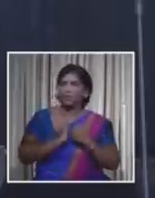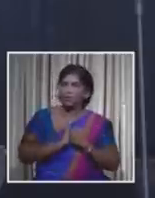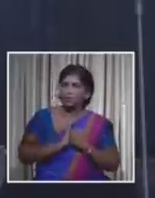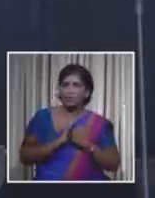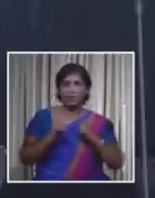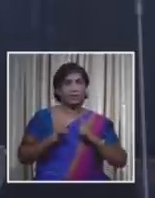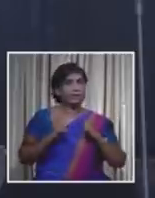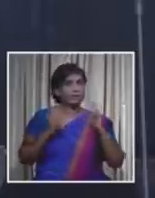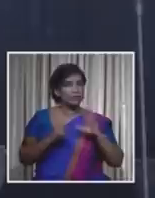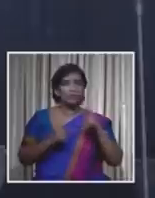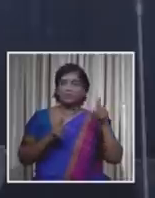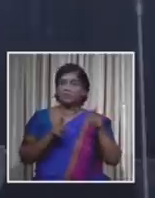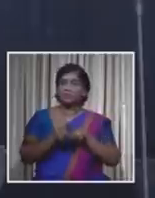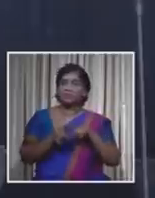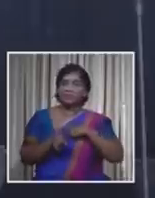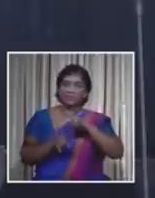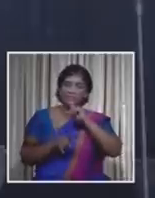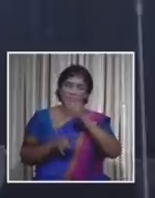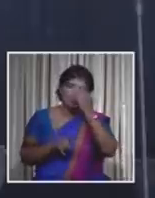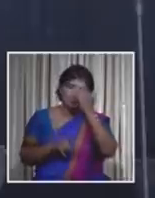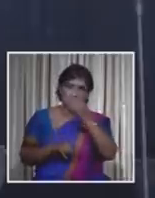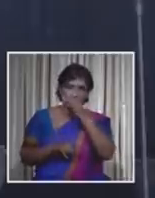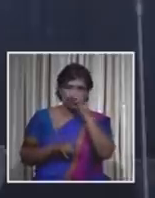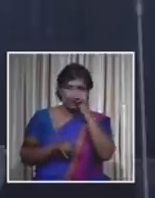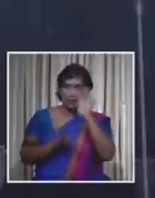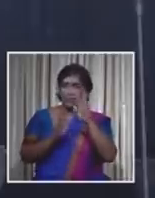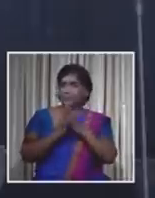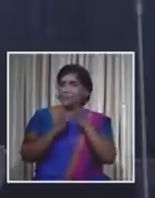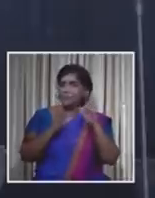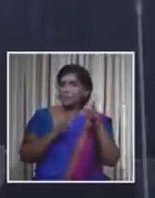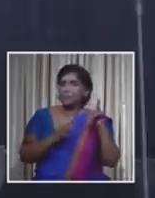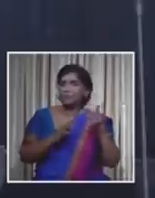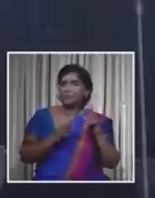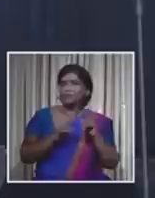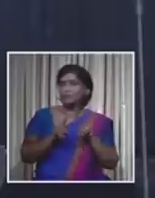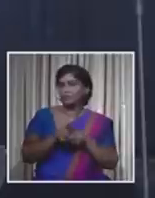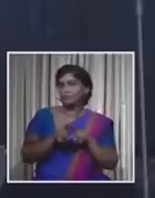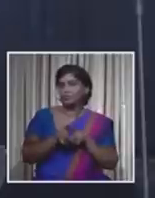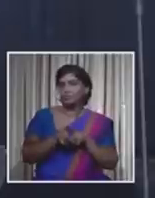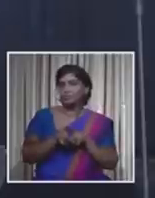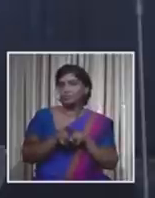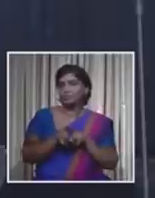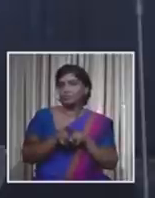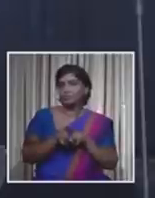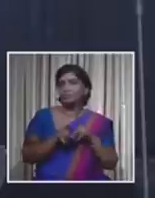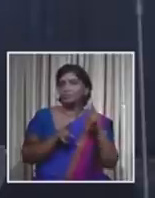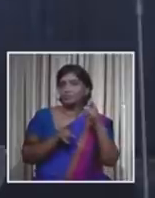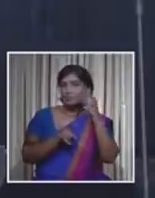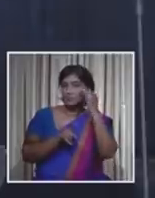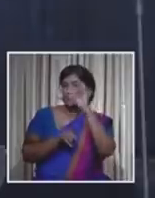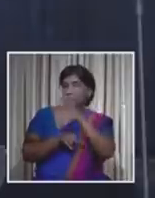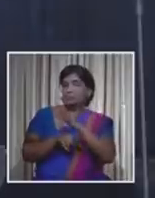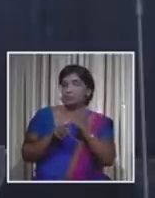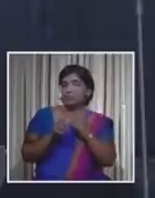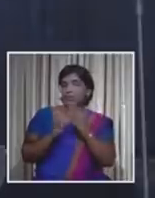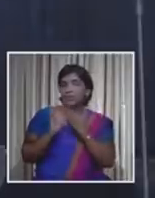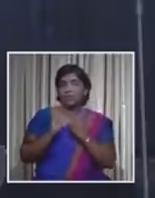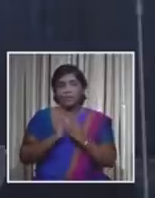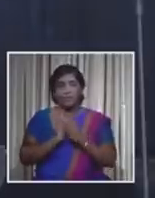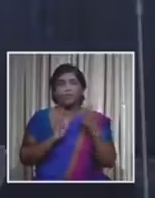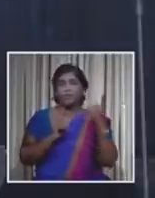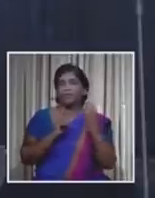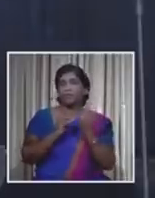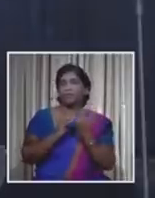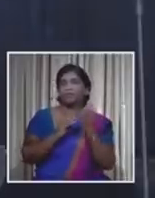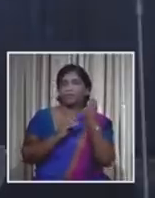ජීවත් වෙන කෙනෙක් හැටියට මම ඔබතුමාගෙන් ඉල්ලීමක් කරනවා. මීට වැඩිය යම් දෙයක් එතුමියගේ වරප්‍රසාදයේ කඩවීම